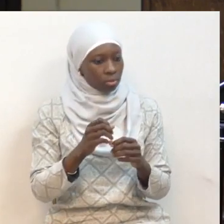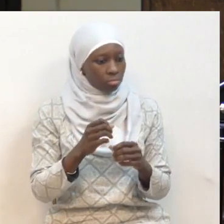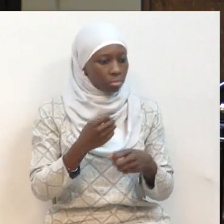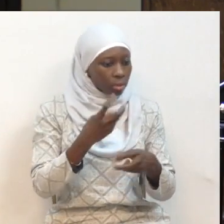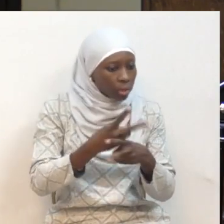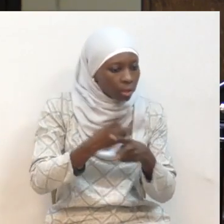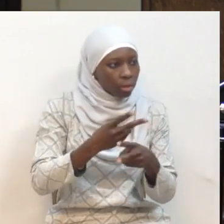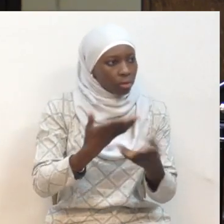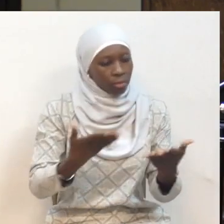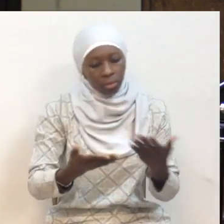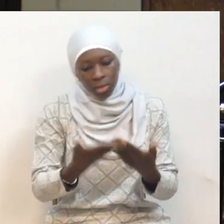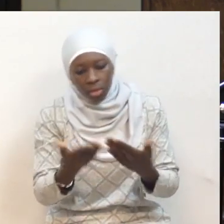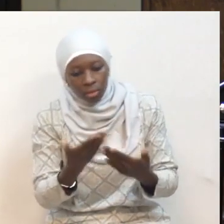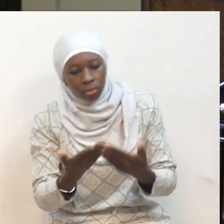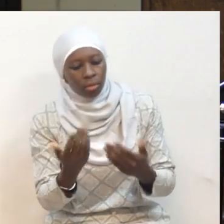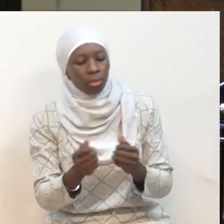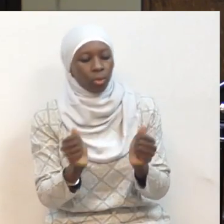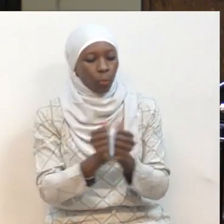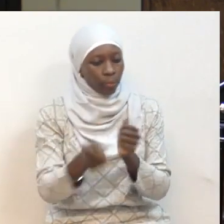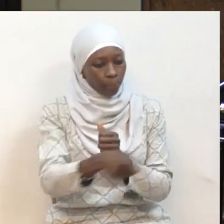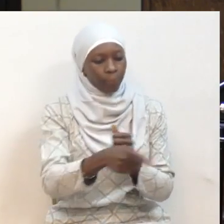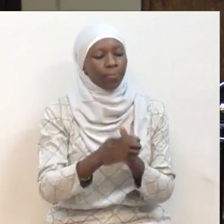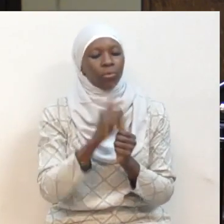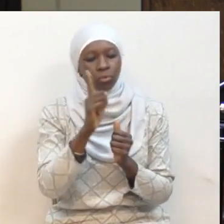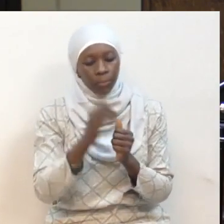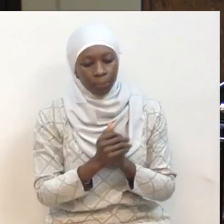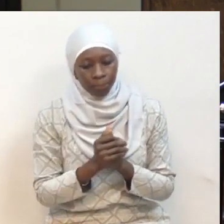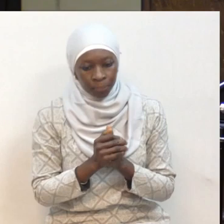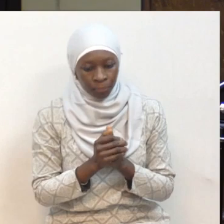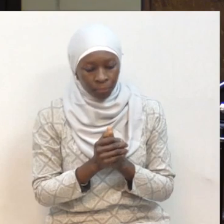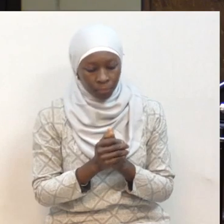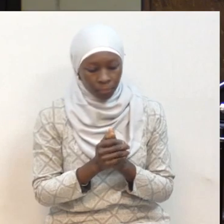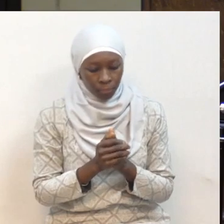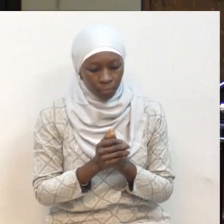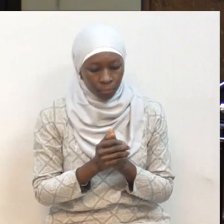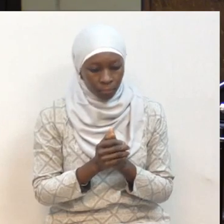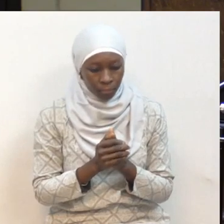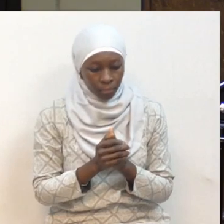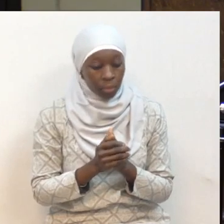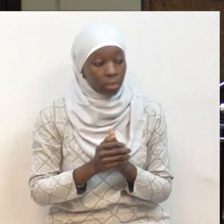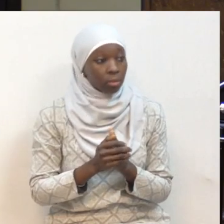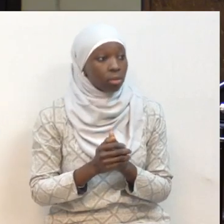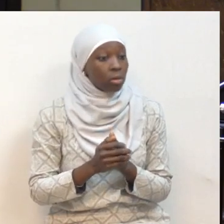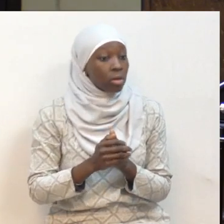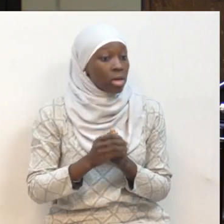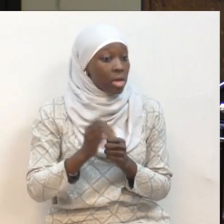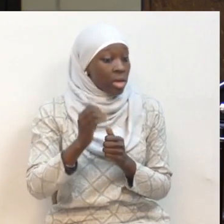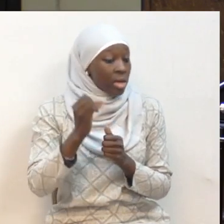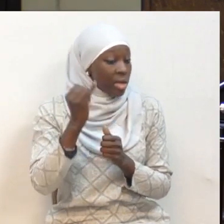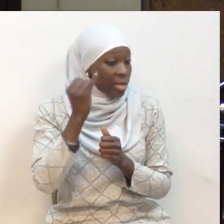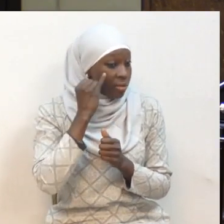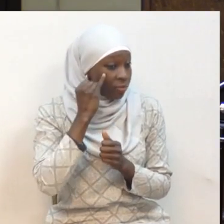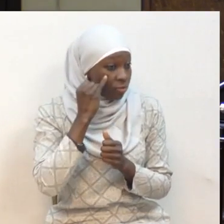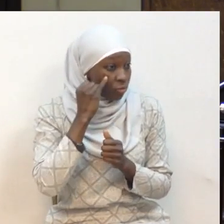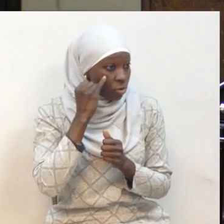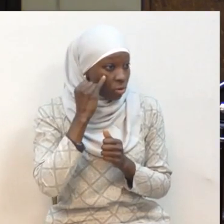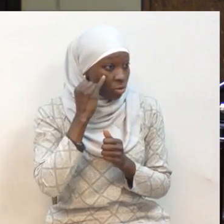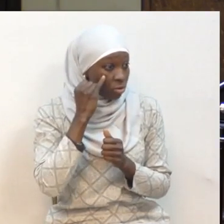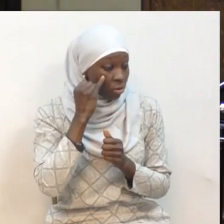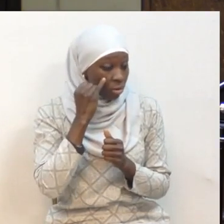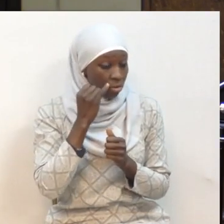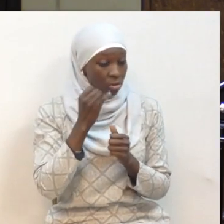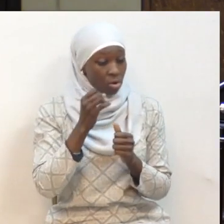كُنْتَ فَضًّا غَلِيظَ الْقَلْبِ لَنْفَضُّ مِنْ حَوْلِكَ. If you were harsh, if you were